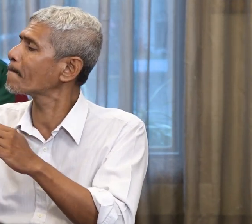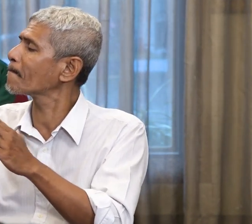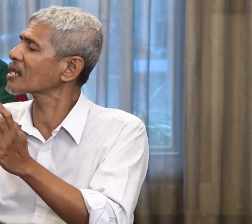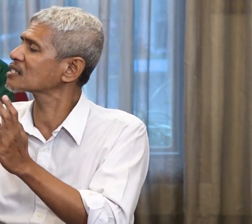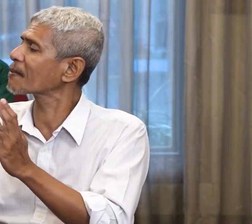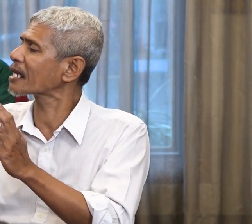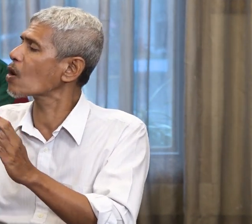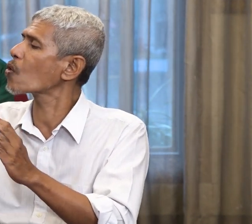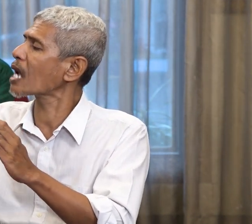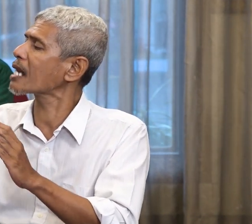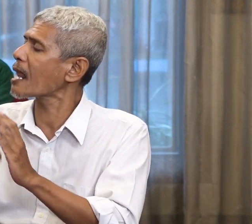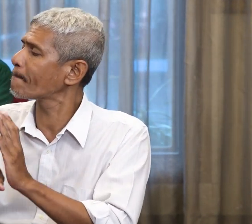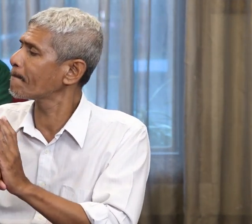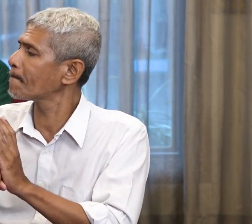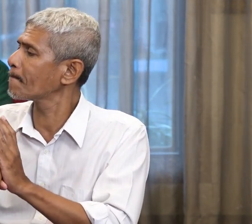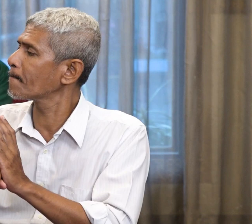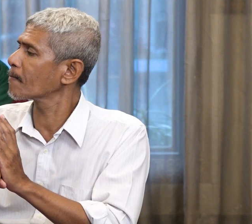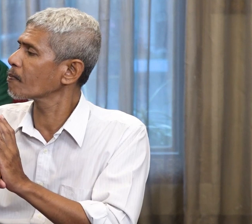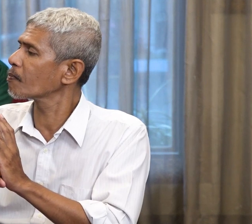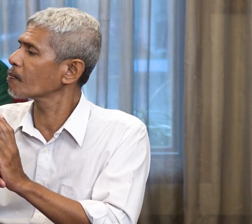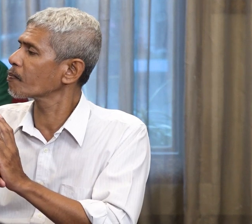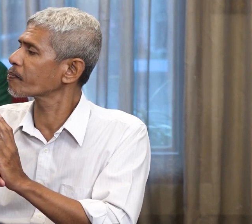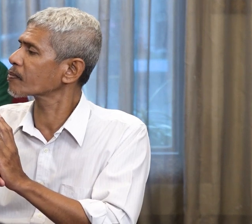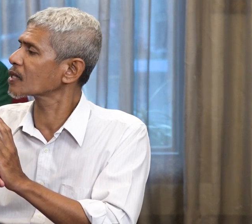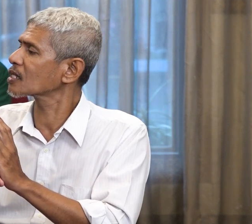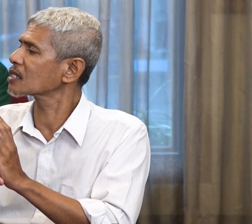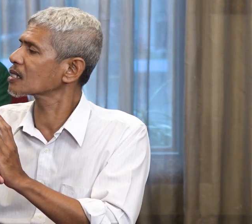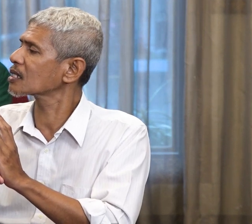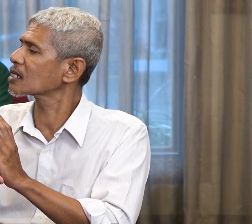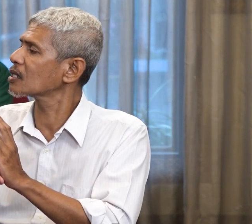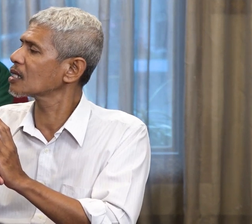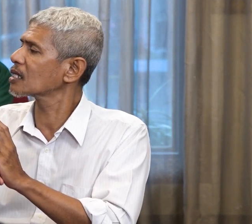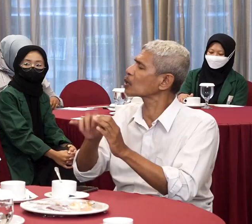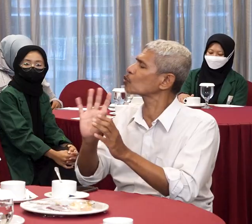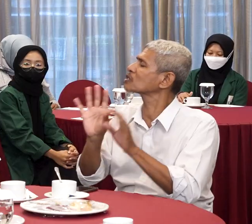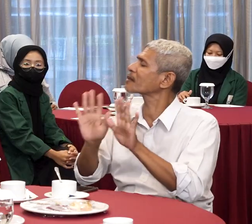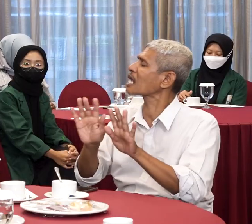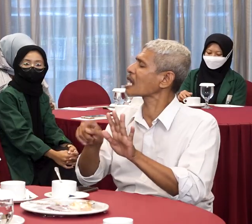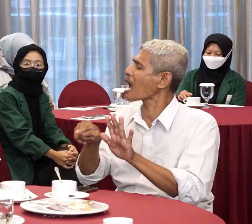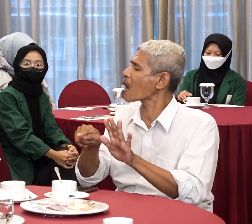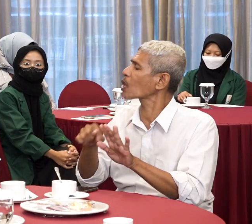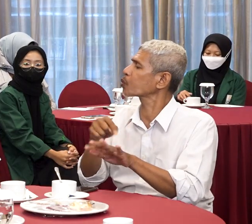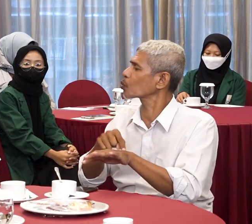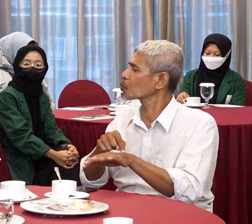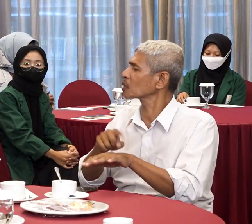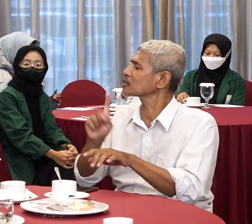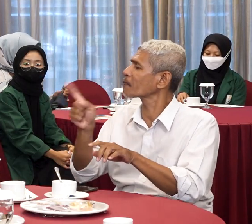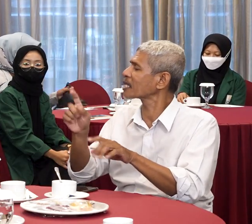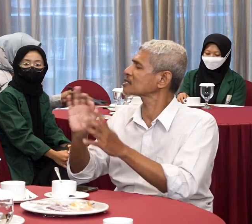diungkapkan di pengadilan itu cara membuat nyaman ketika didalam ruang pengadilan